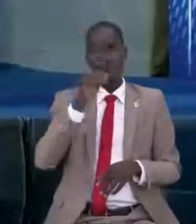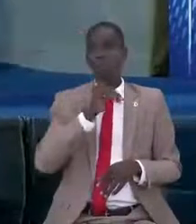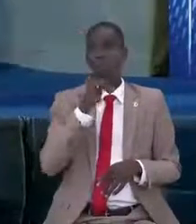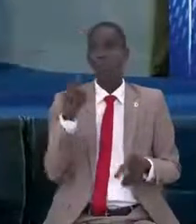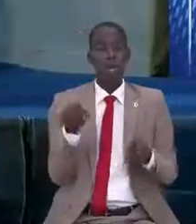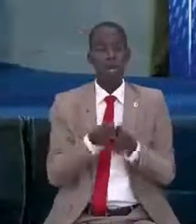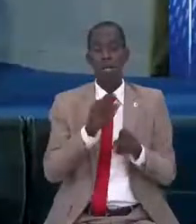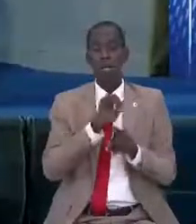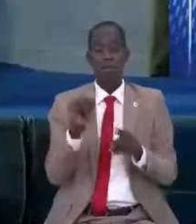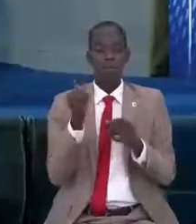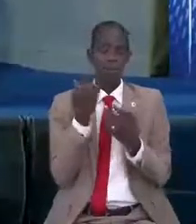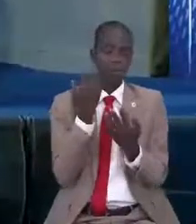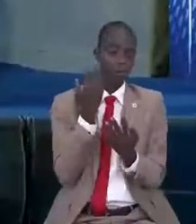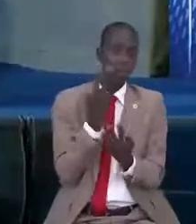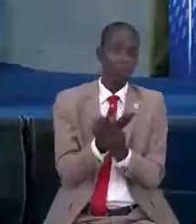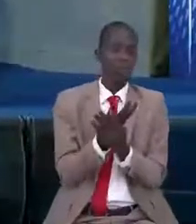ce qu'un père,